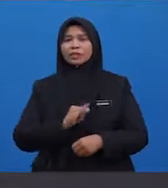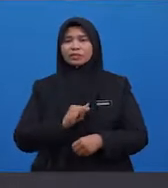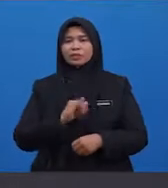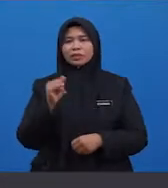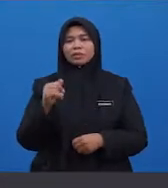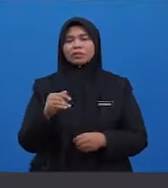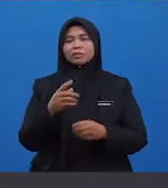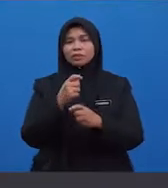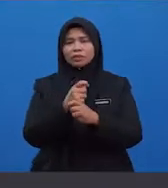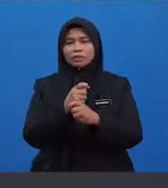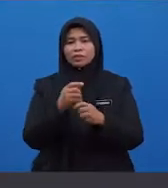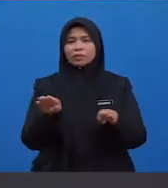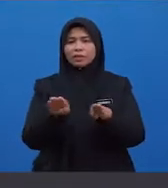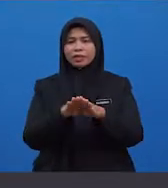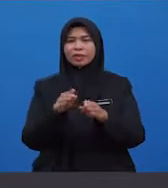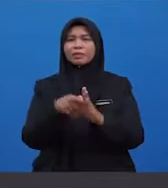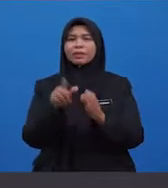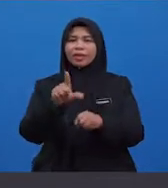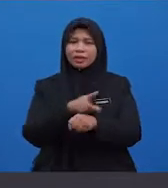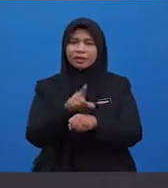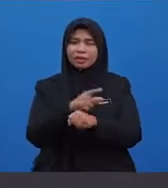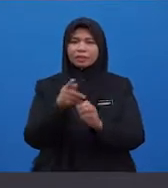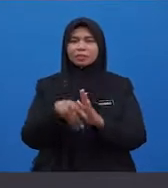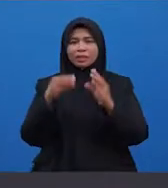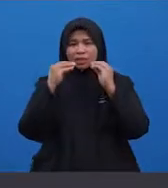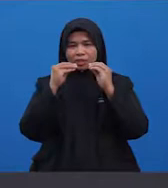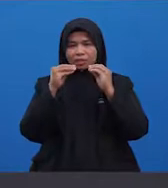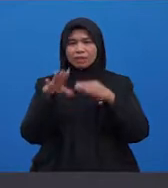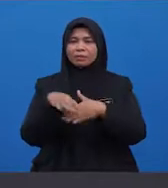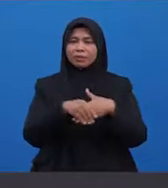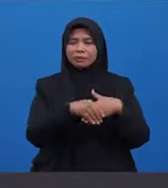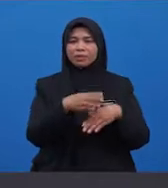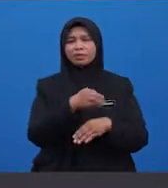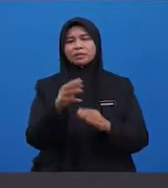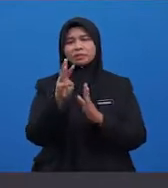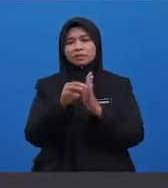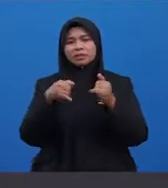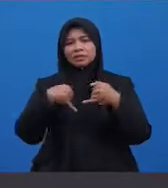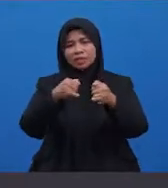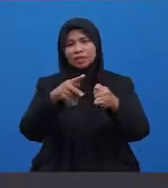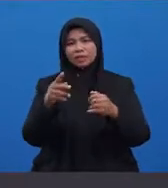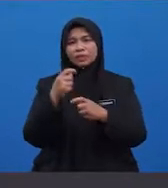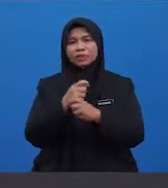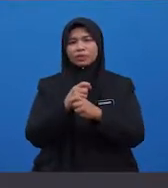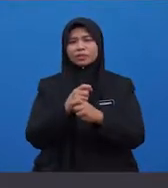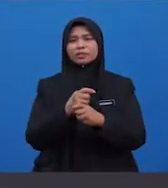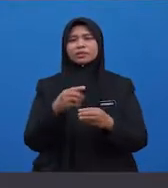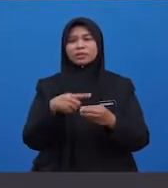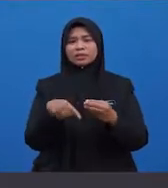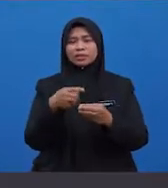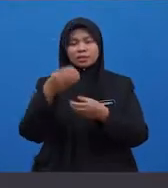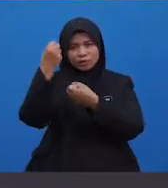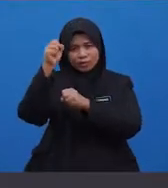berperanan sebagai pelatih, pengajar, pembimbing dan menjalankan tugas yang berkaitan sukan.